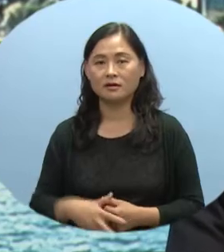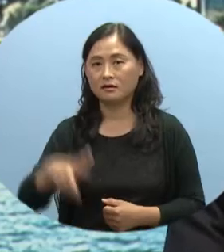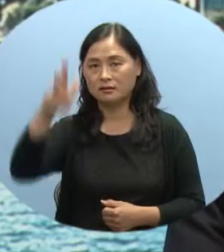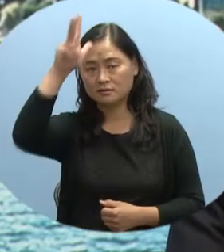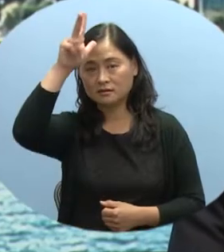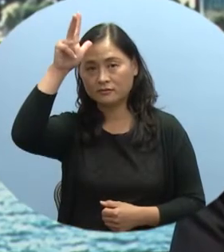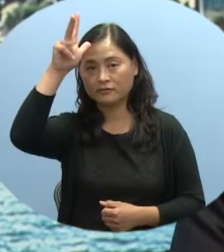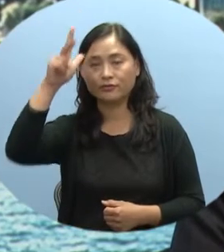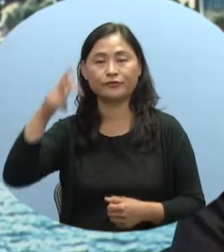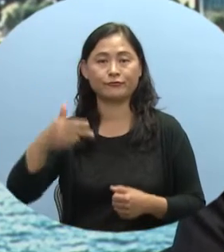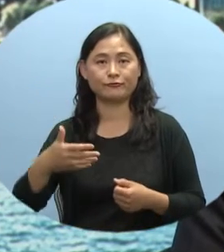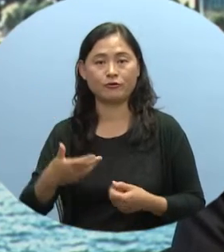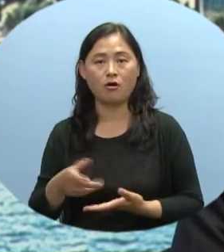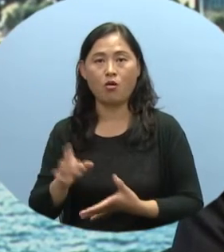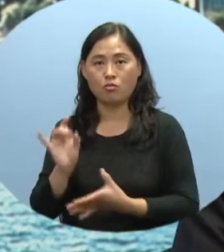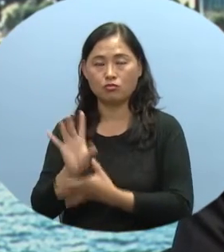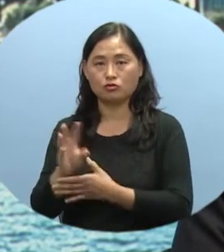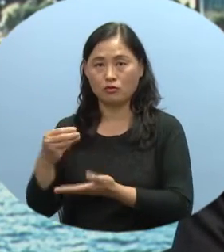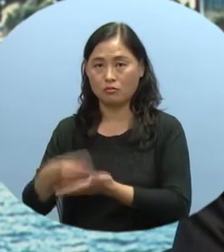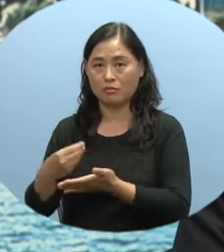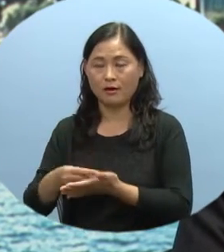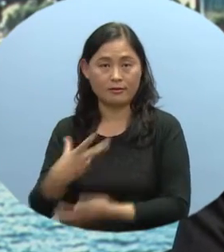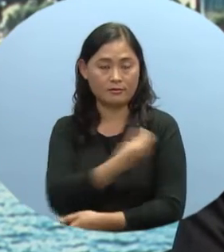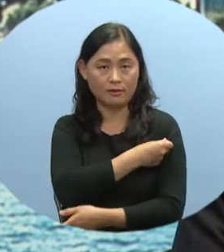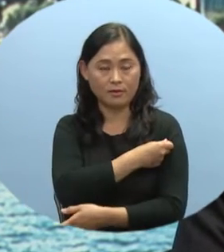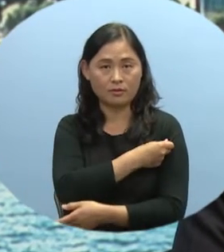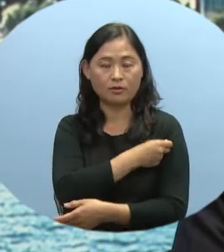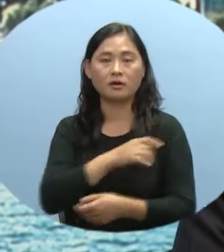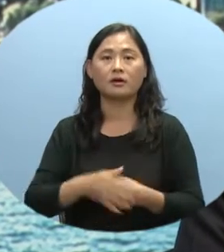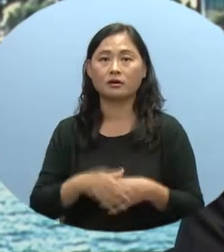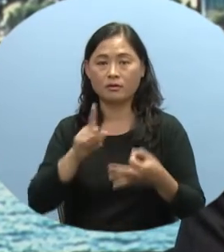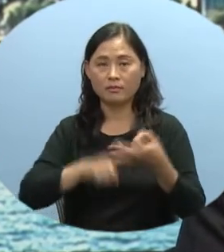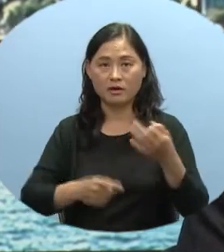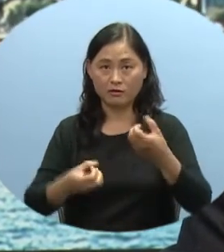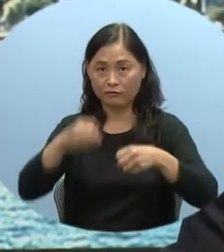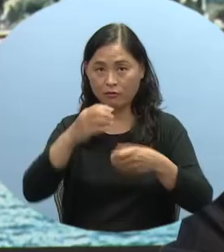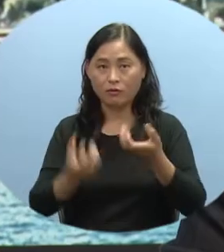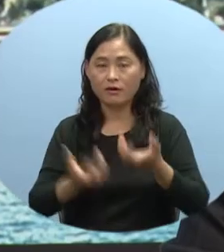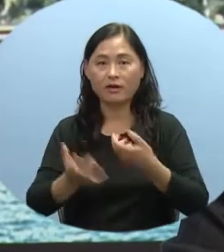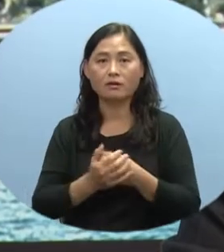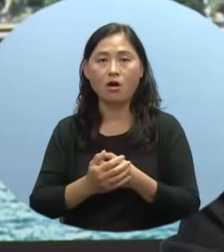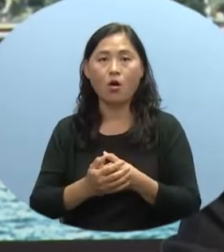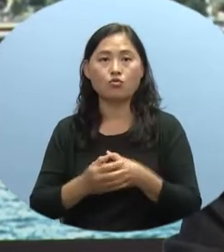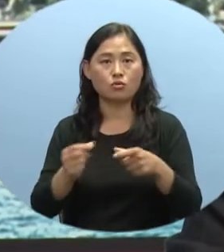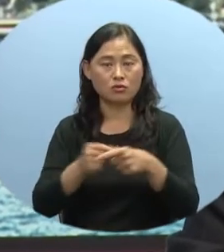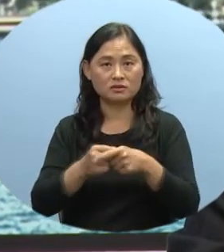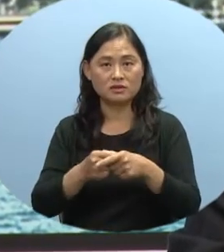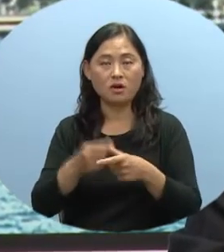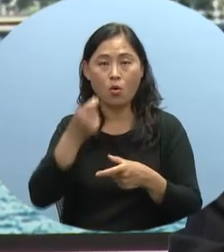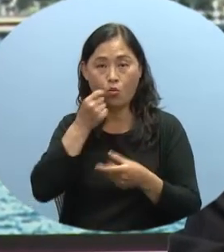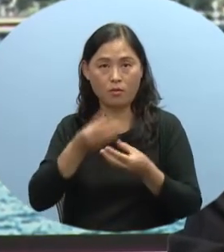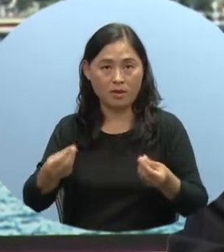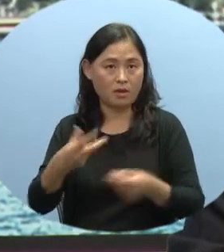政府咧係目前咧係誒預先採購嘅疫苗，分別咧就係個科興控股香港有限公司嘅滅活疫苗